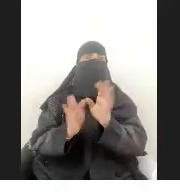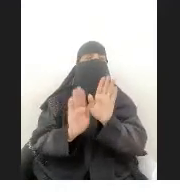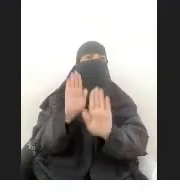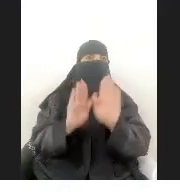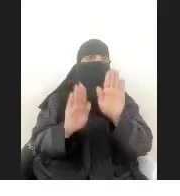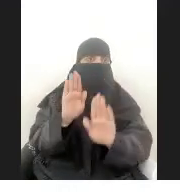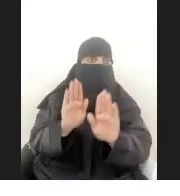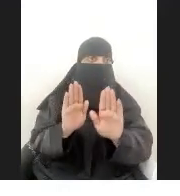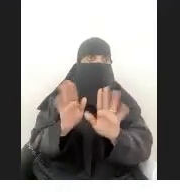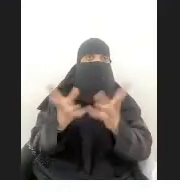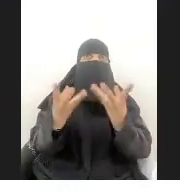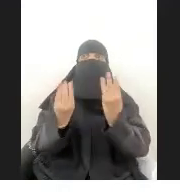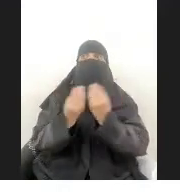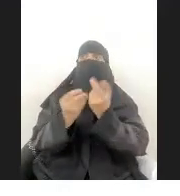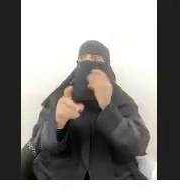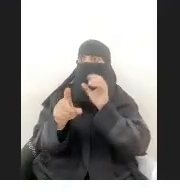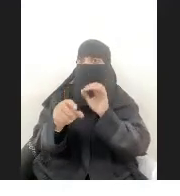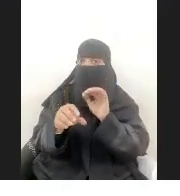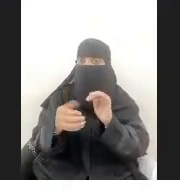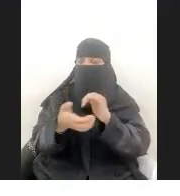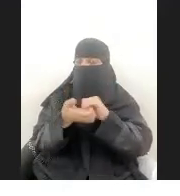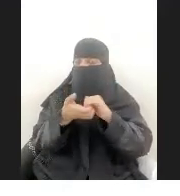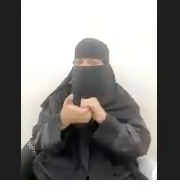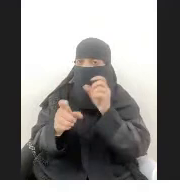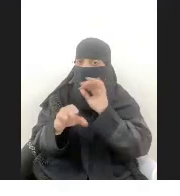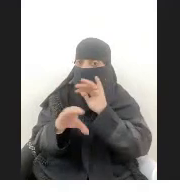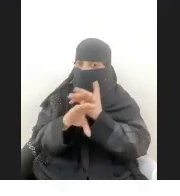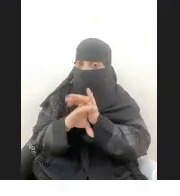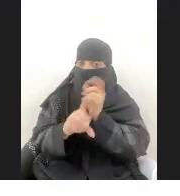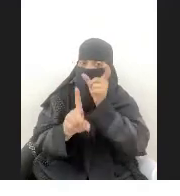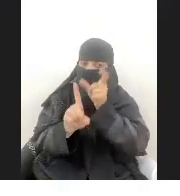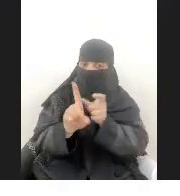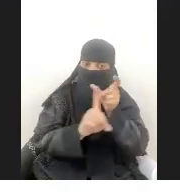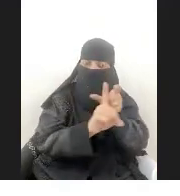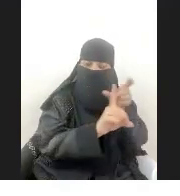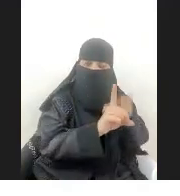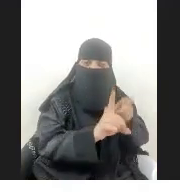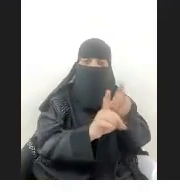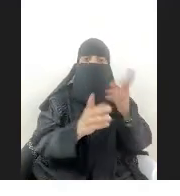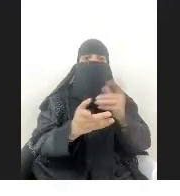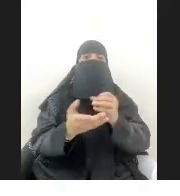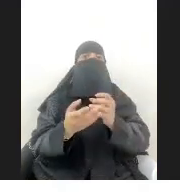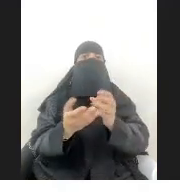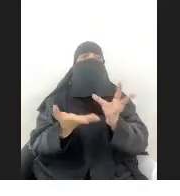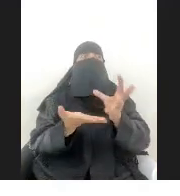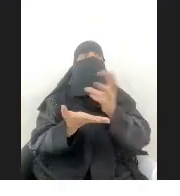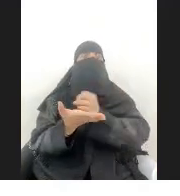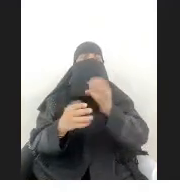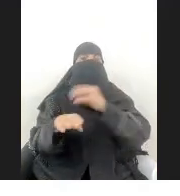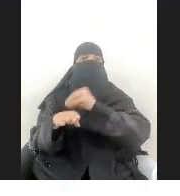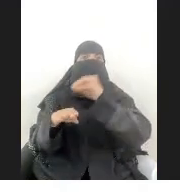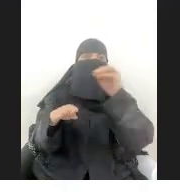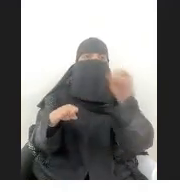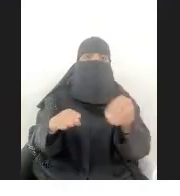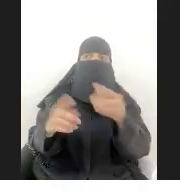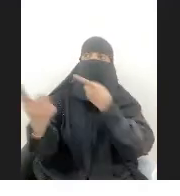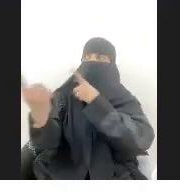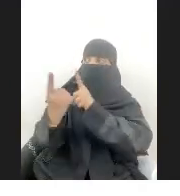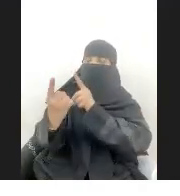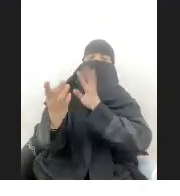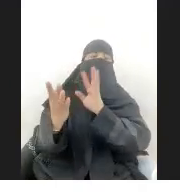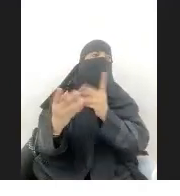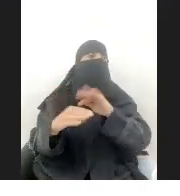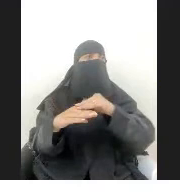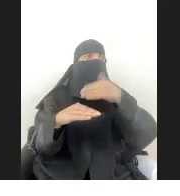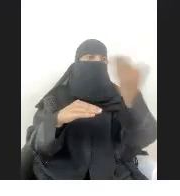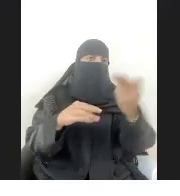هيئة التدريس، وأيضاً هي فرصة انتقالية بين التدريس المباشر وجه لوجه والتعليم الكامل عن